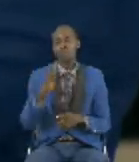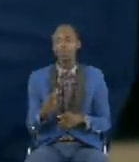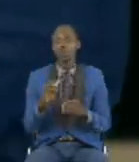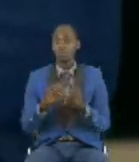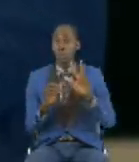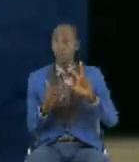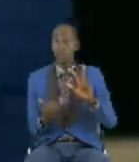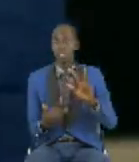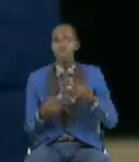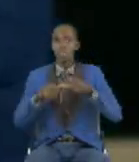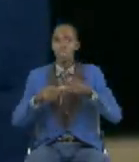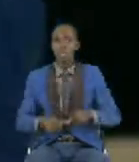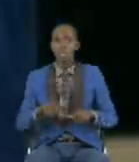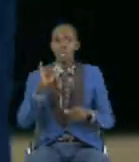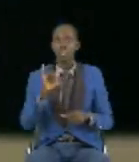Troisièmement,